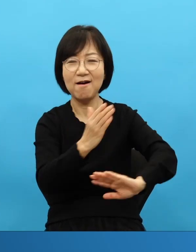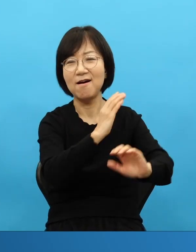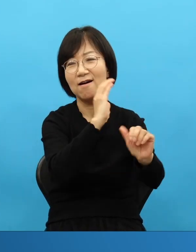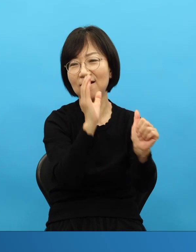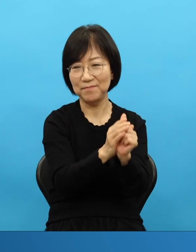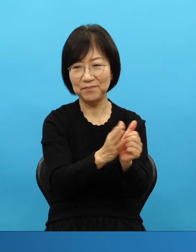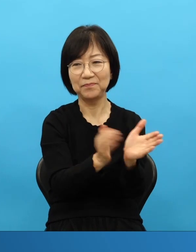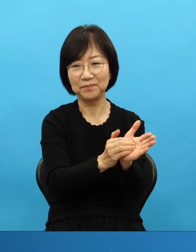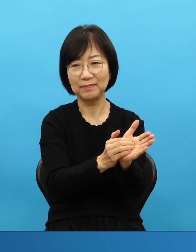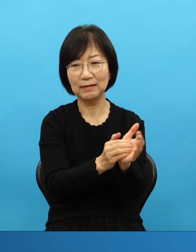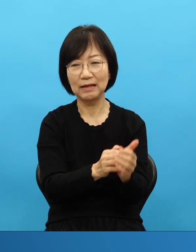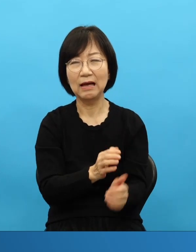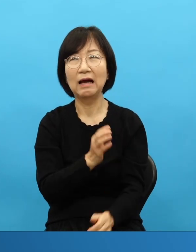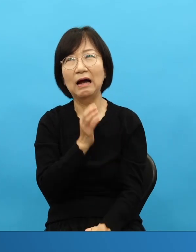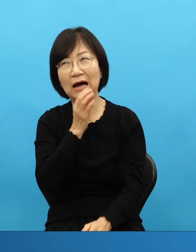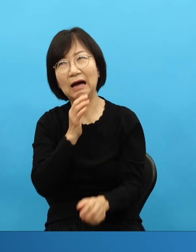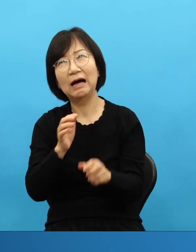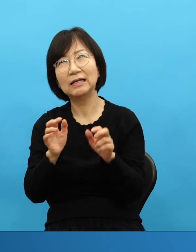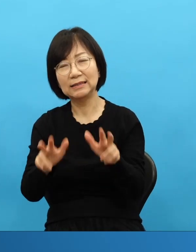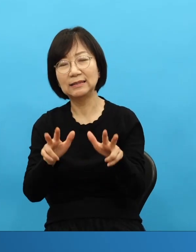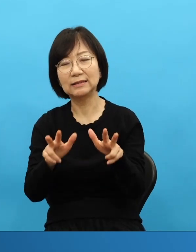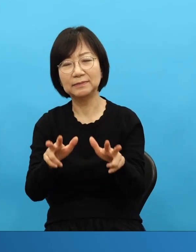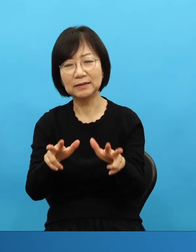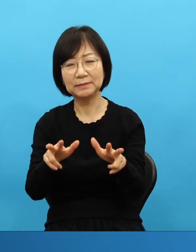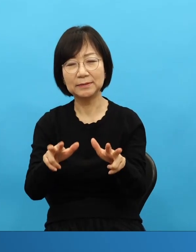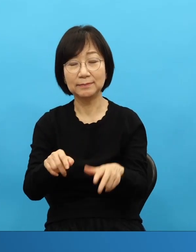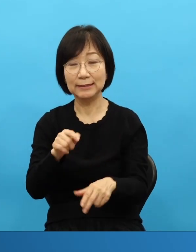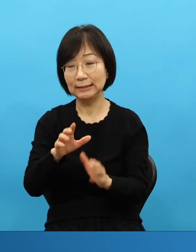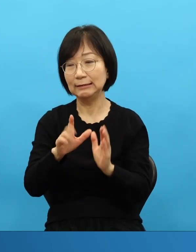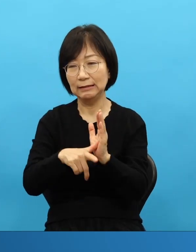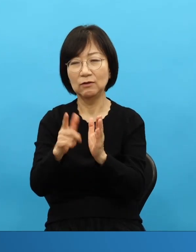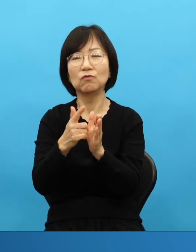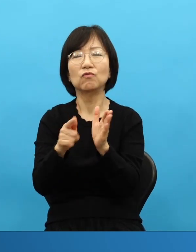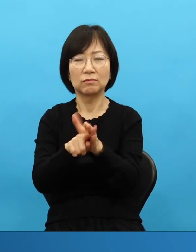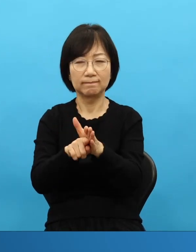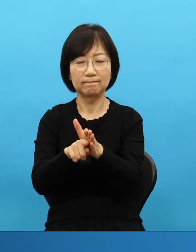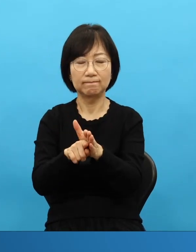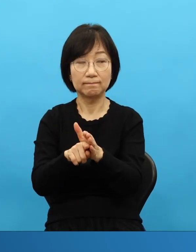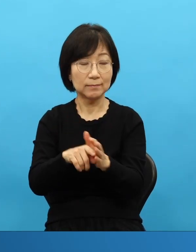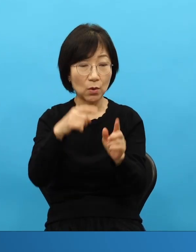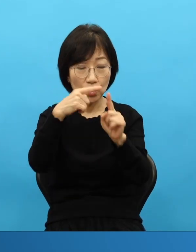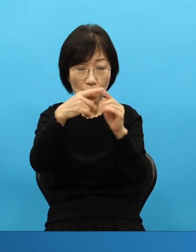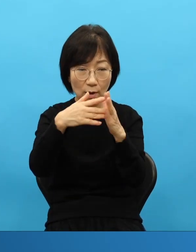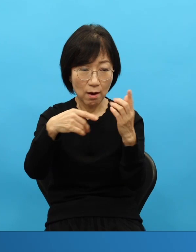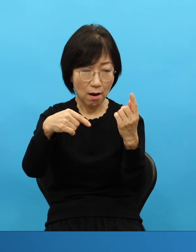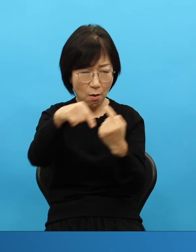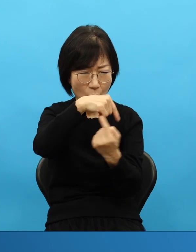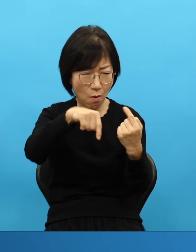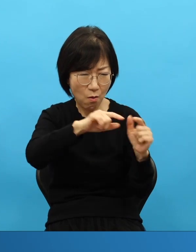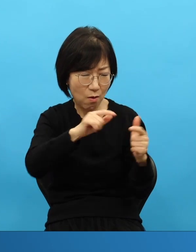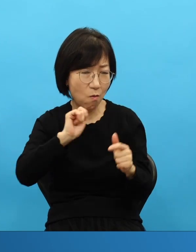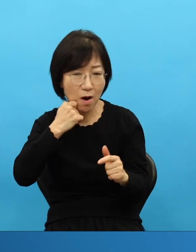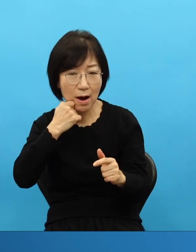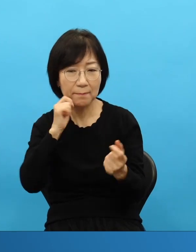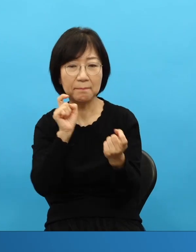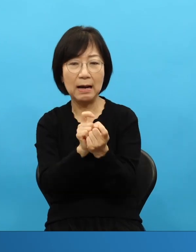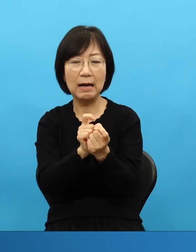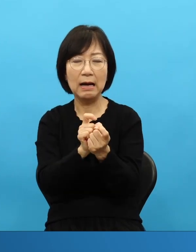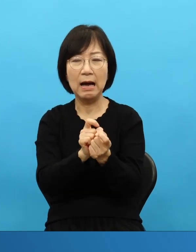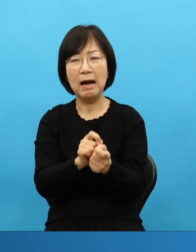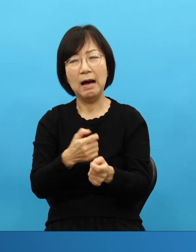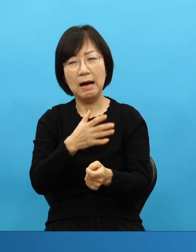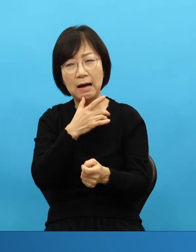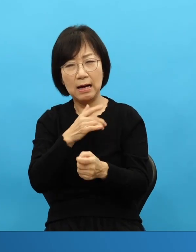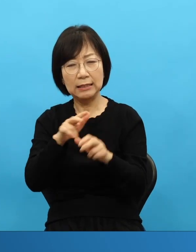Always 이때를 remember, 위하여. for a time such as this. 교회가 어려워지면 이때를 위하여. When things become difficult inside the church, for a 그걸 time such 찾아내는 as 게